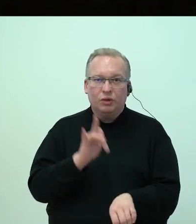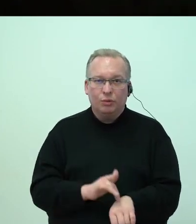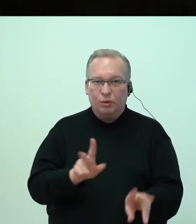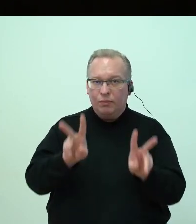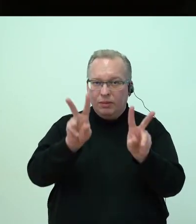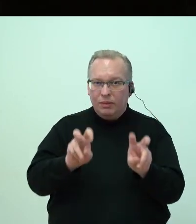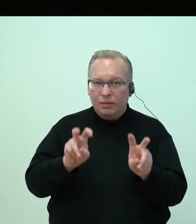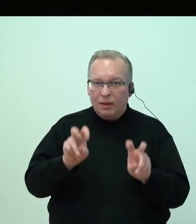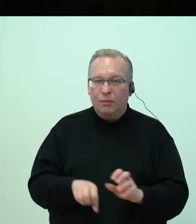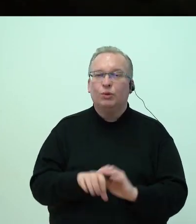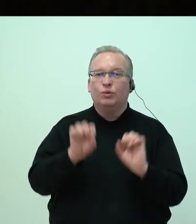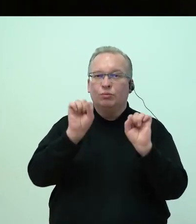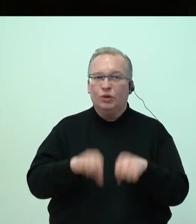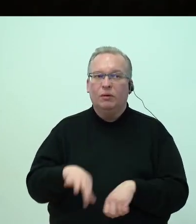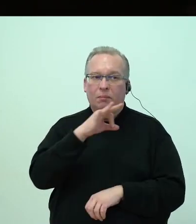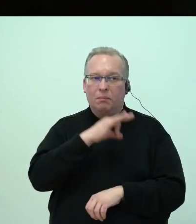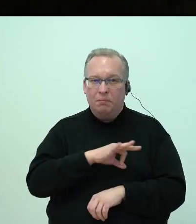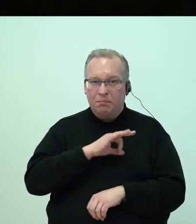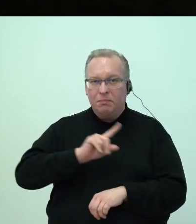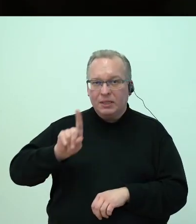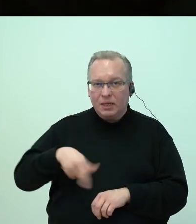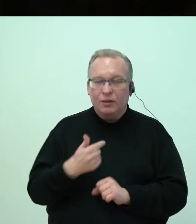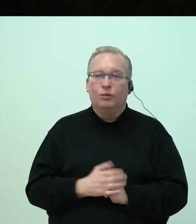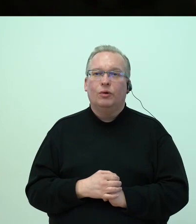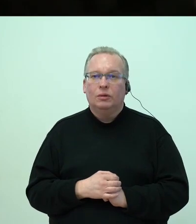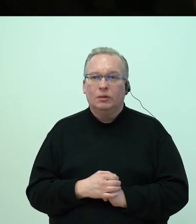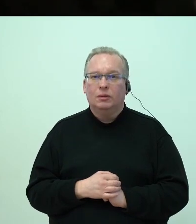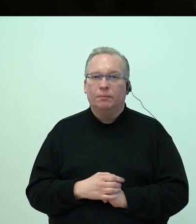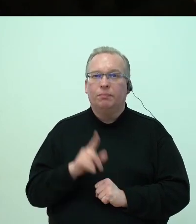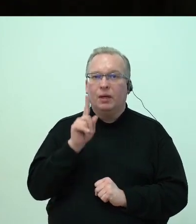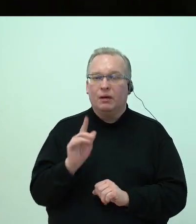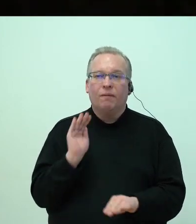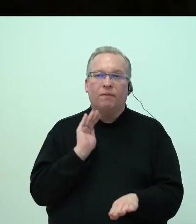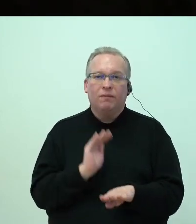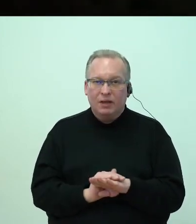temų, kuriomis galėtumai pasinaudoti. Ir iš esmės